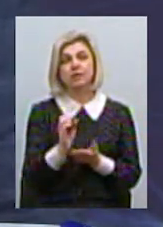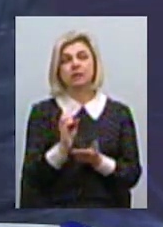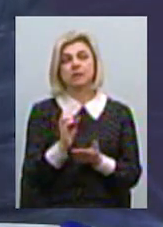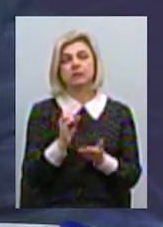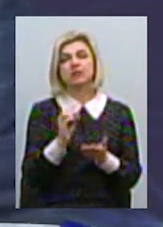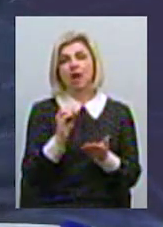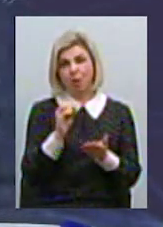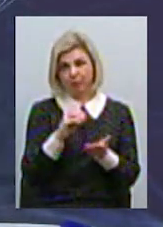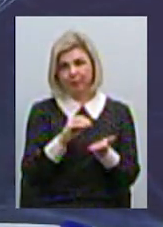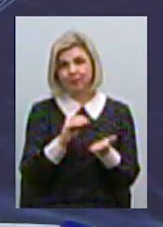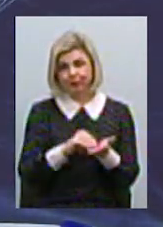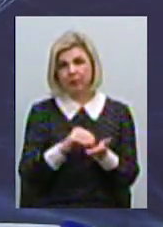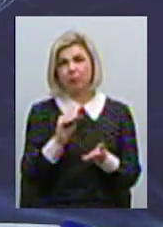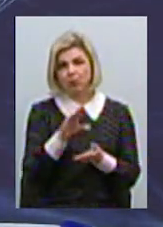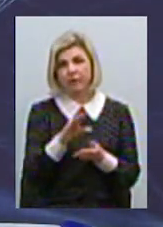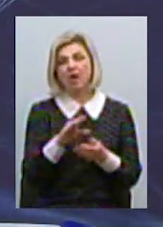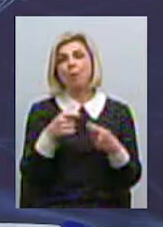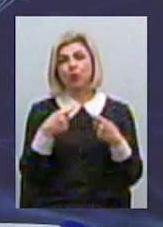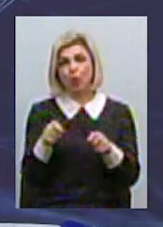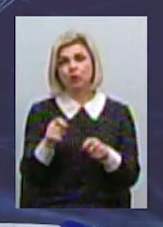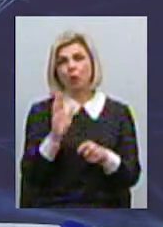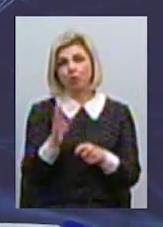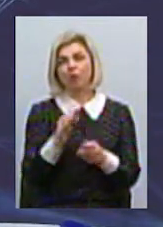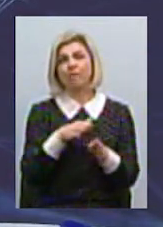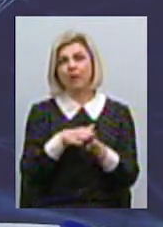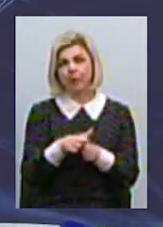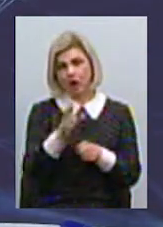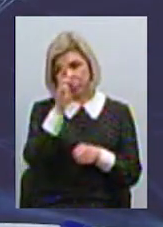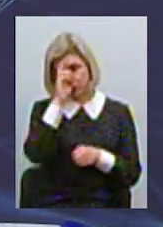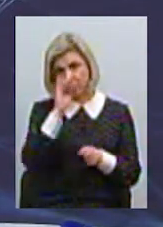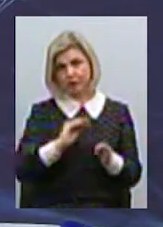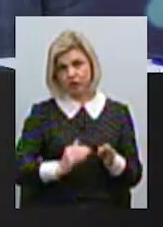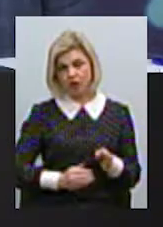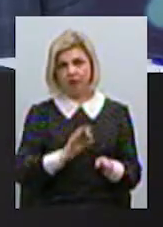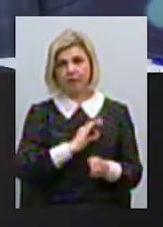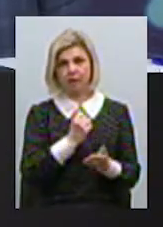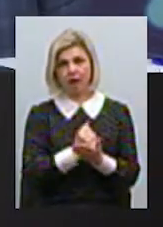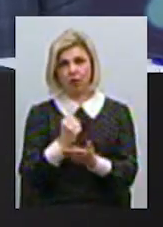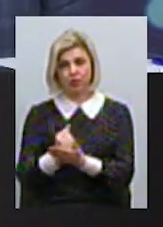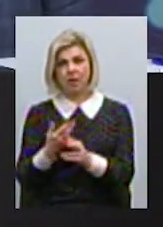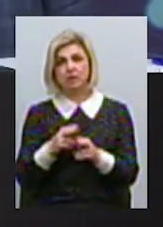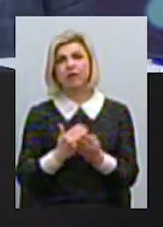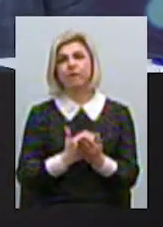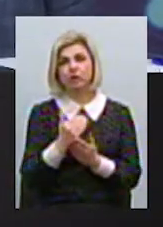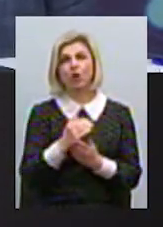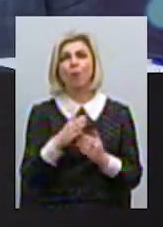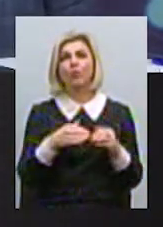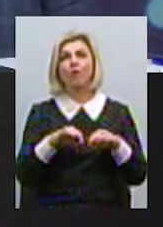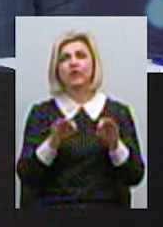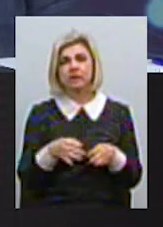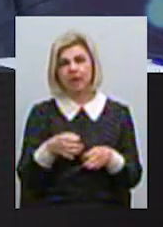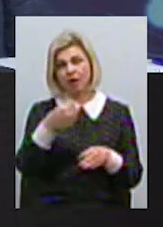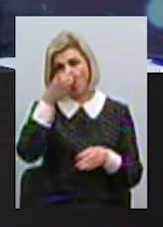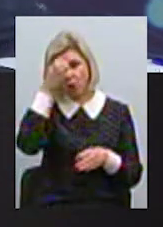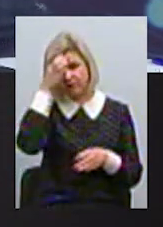договору купівлі-продажу будуть здійснювати приватні і державні нотаріуси Миколаївської області. А це високопрофесійні, високоосвічені люди. І на